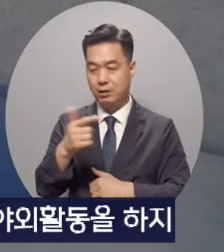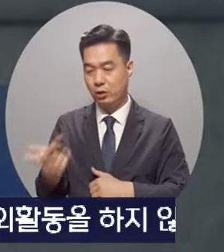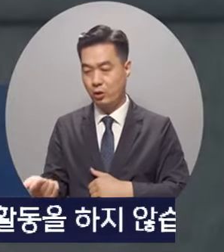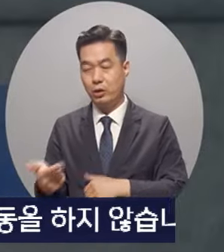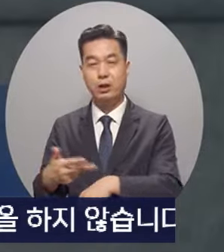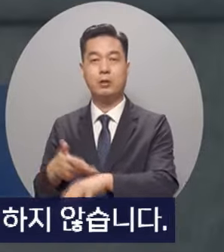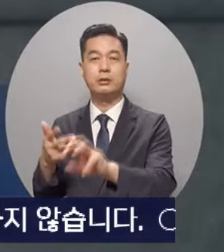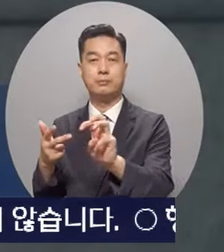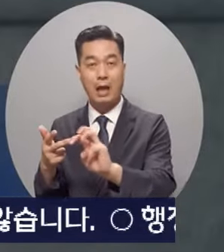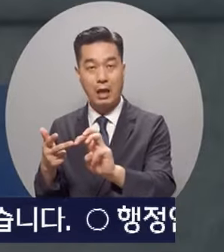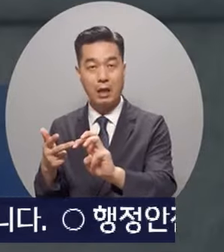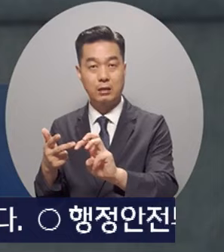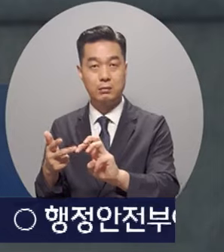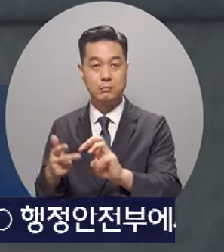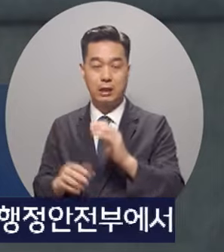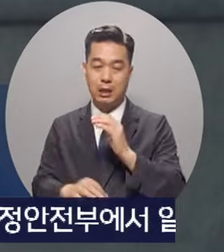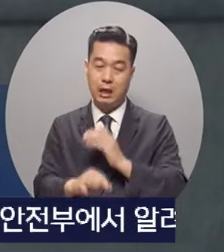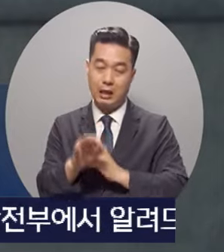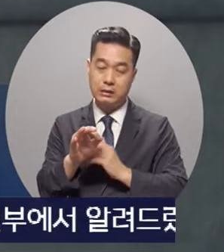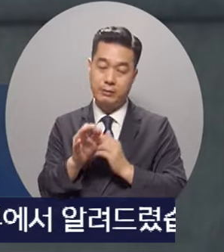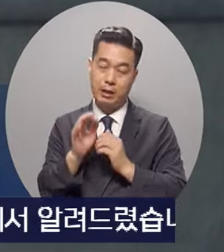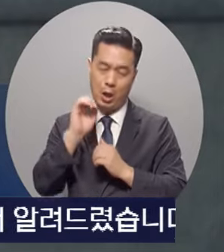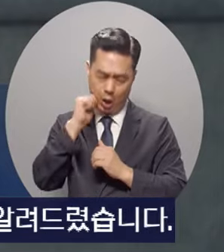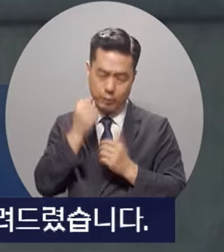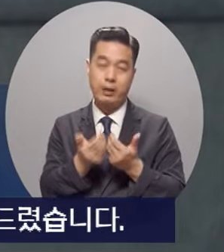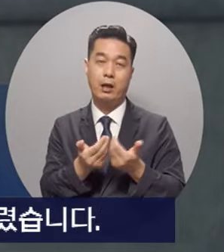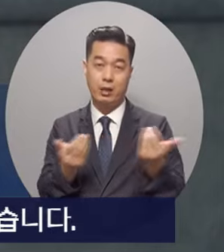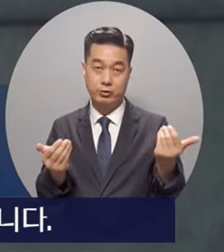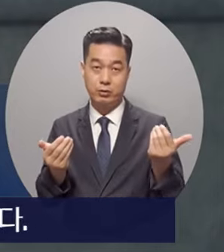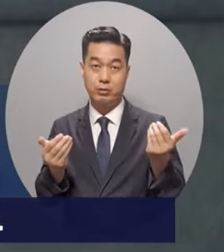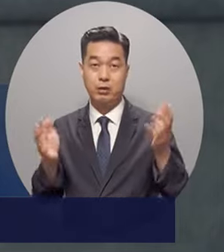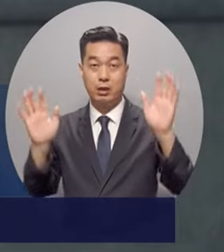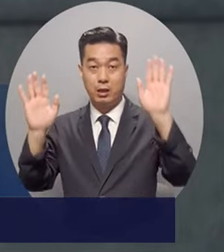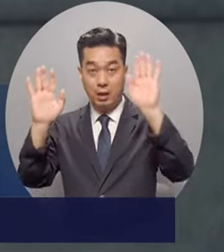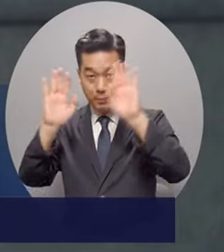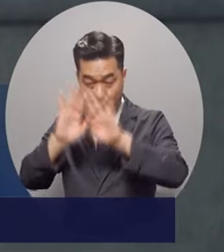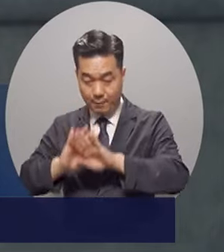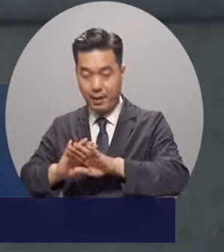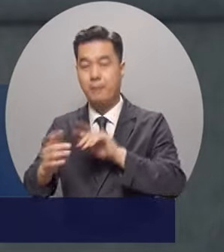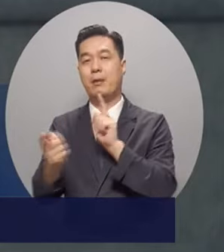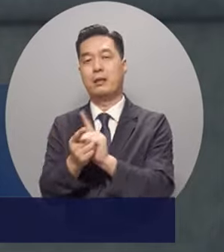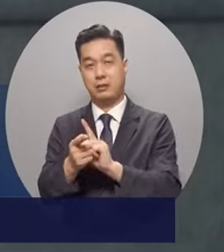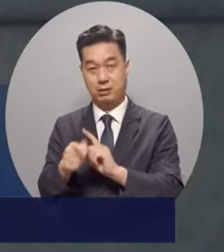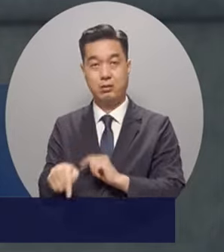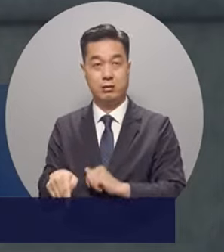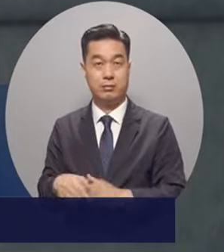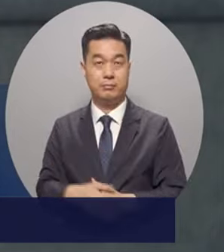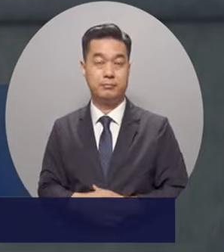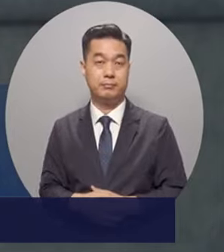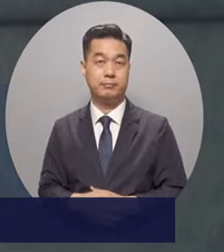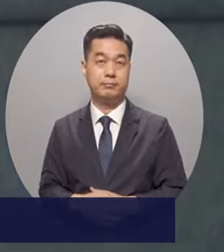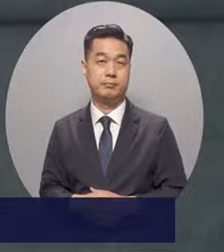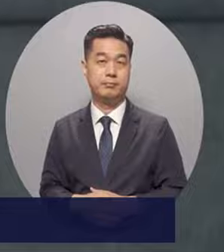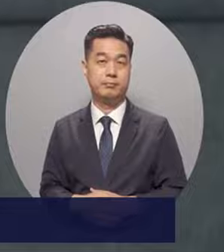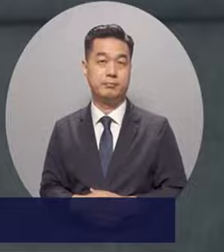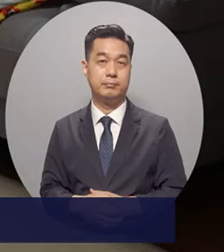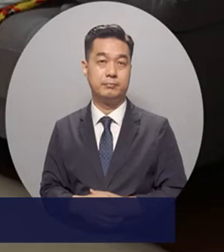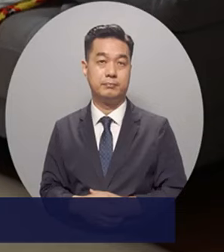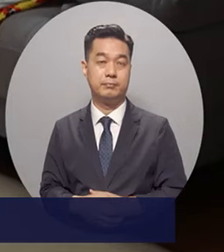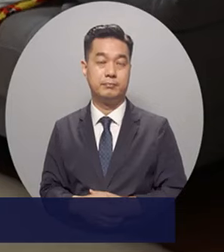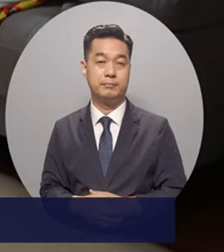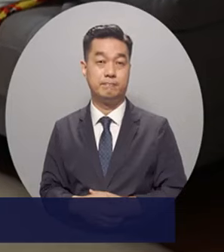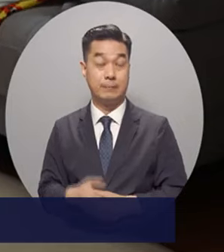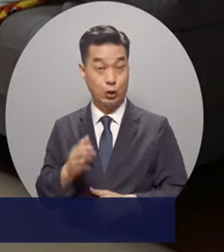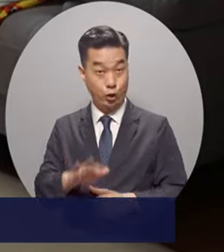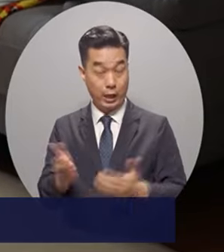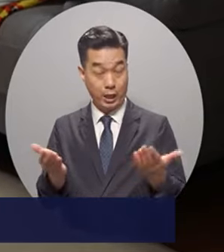보니까 아침에 생이별을 하고 네, 밤에 진짜 해가 지고 나서 만날 수밖에 없게 되더라고요. 그런데